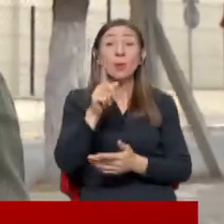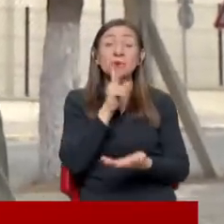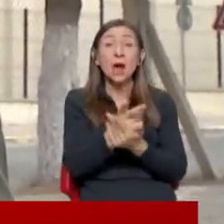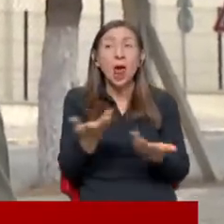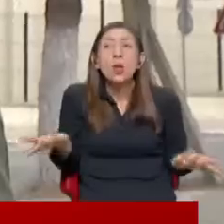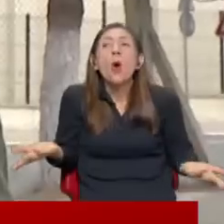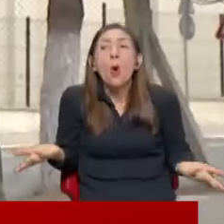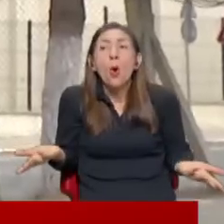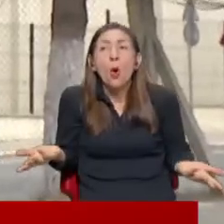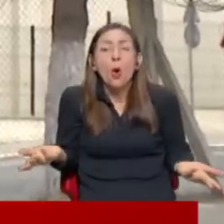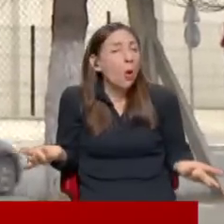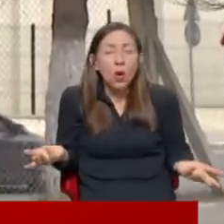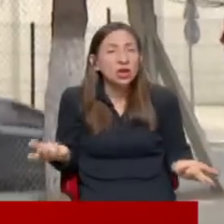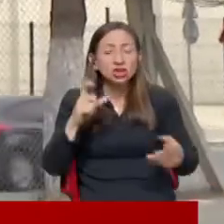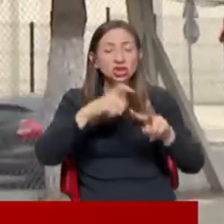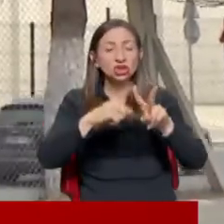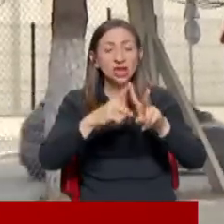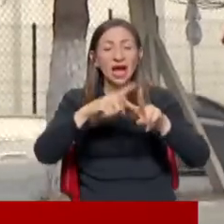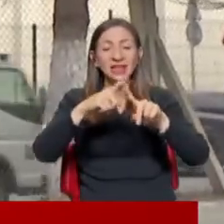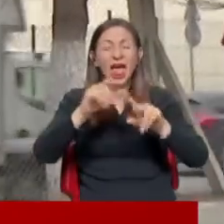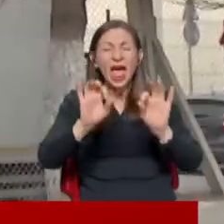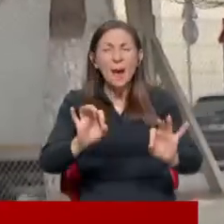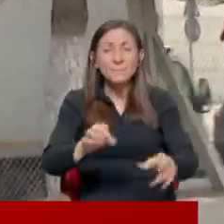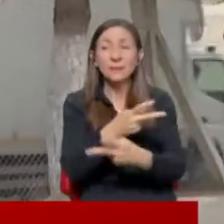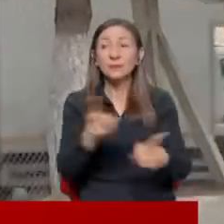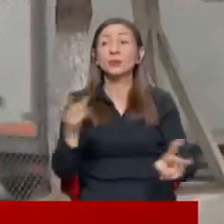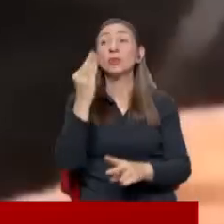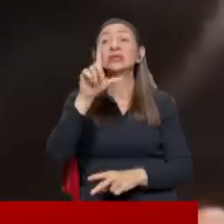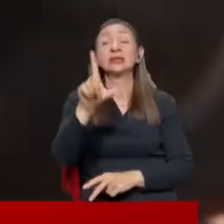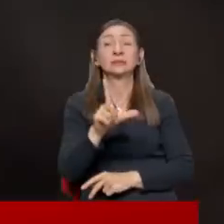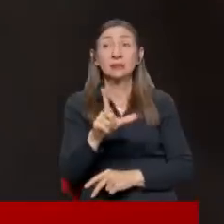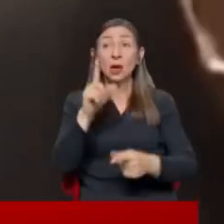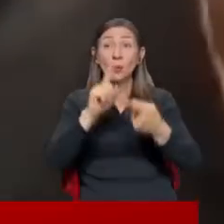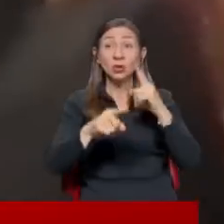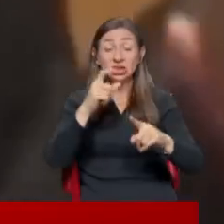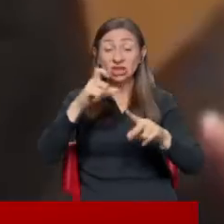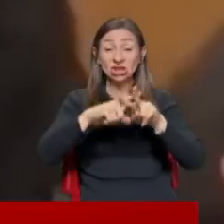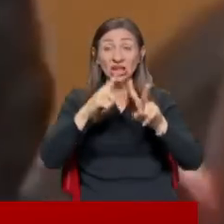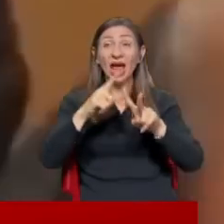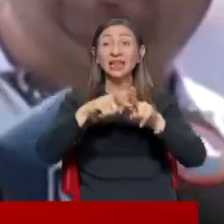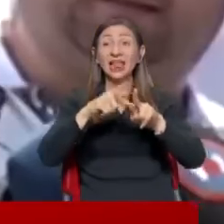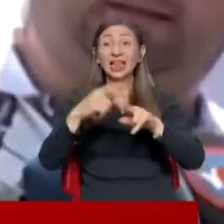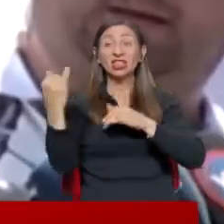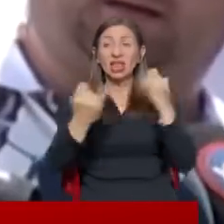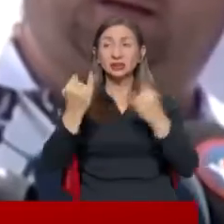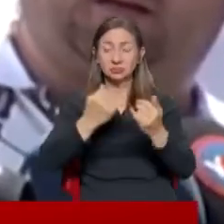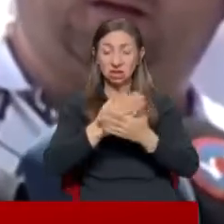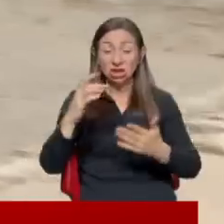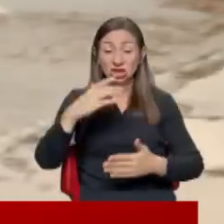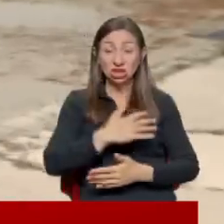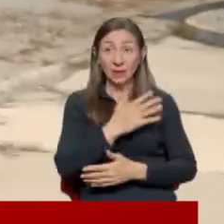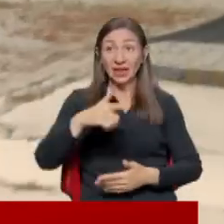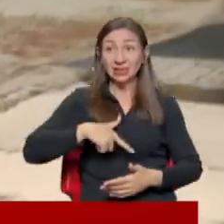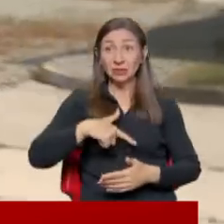karar olmadığı için Can Atalay'ın derhal tahliye edilmesi gerekiyor. Siyasette Can Atalay tartışması sürerken CHP